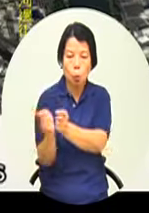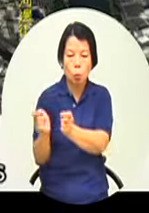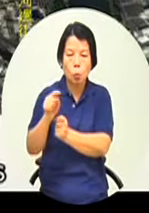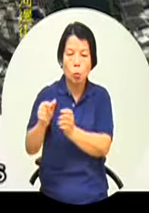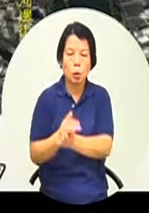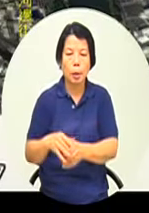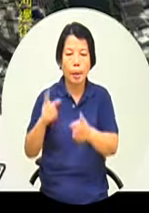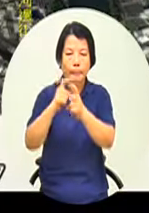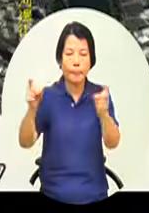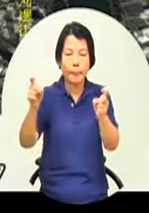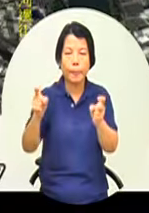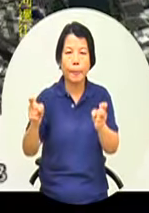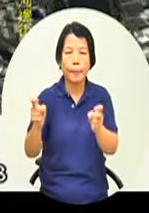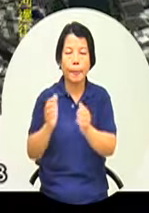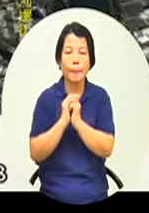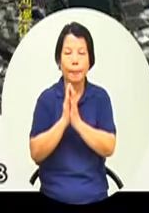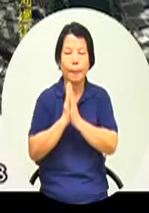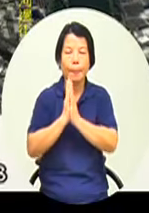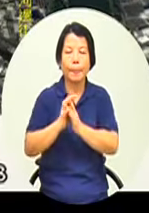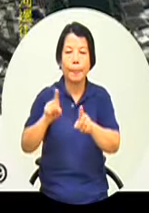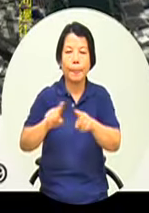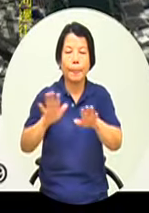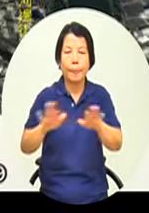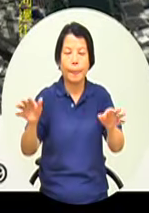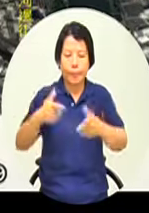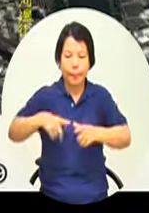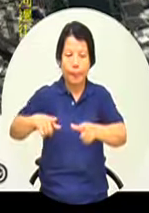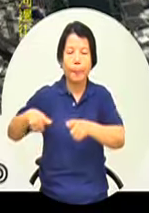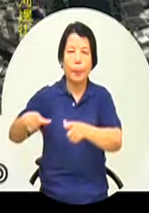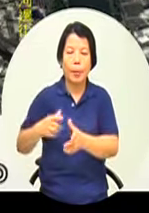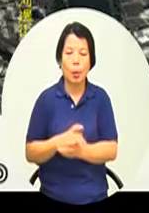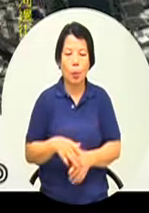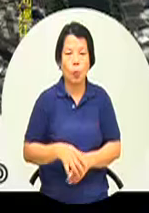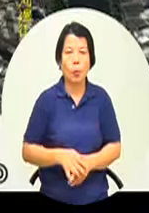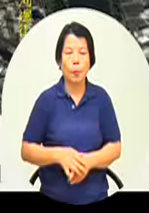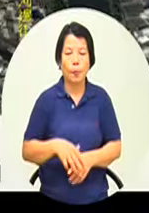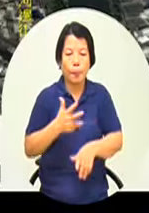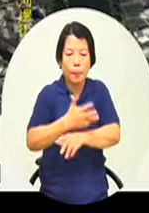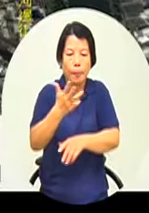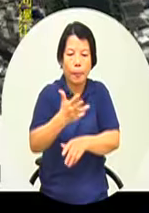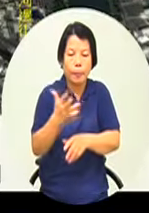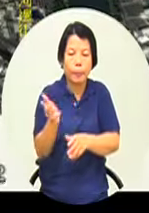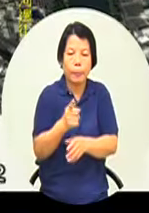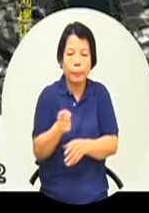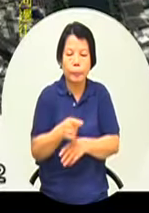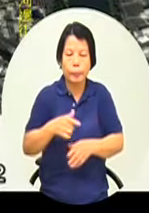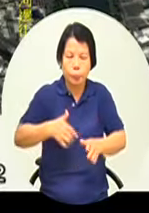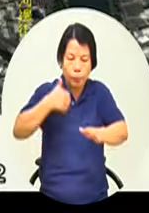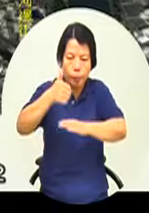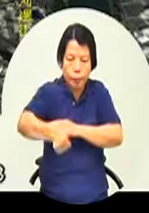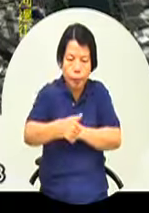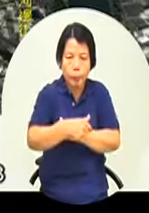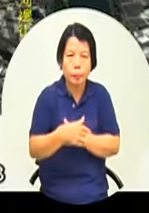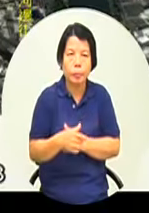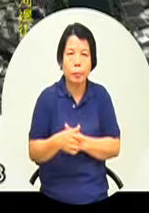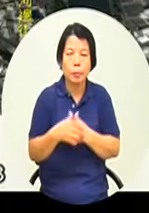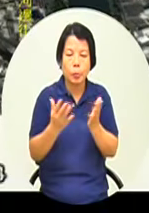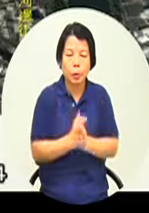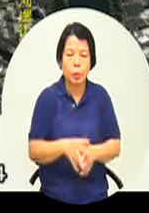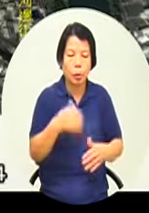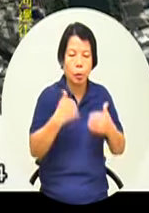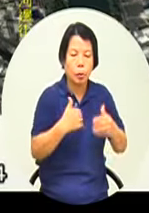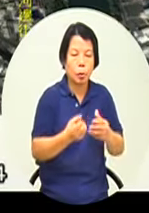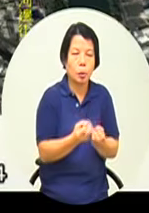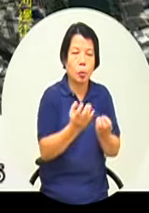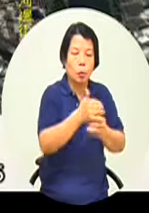会的平安宴，8点的时候赶快过来这里。我站在河边街跟新隆路的路口，